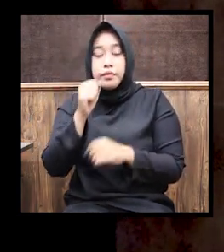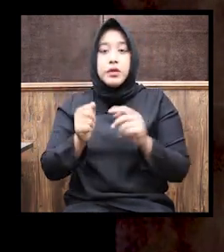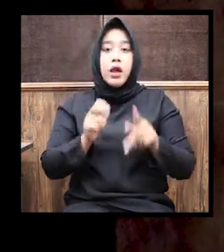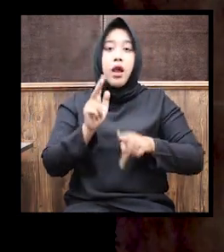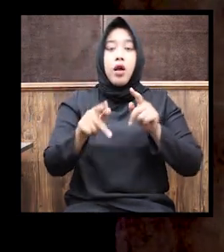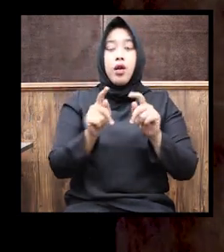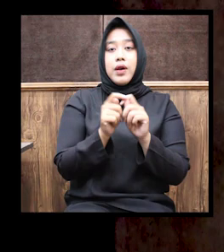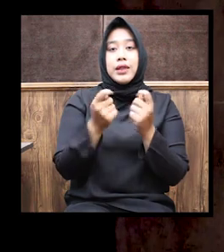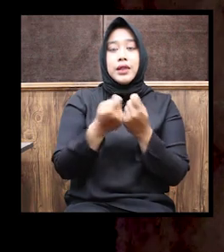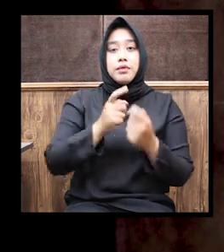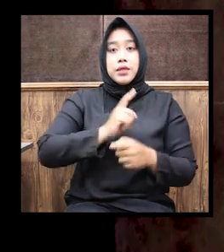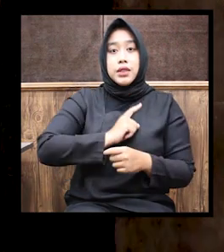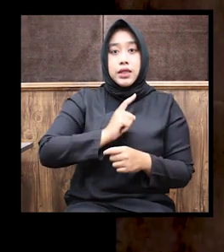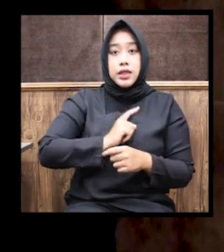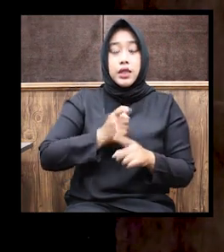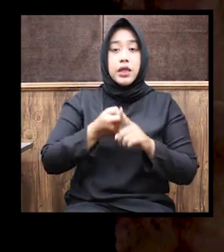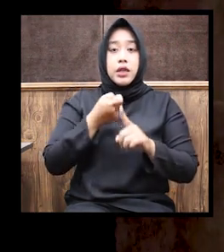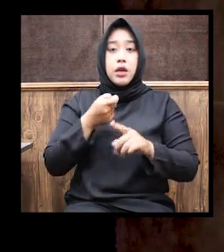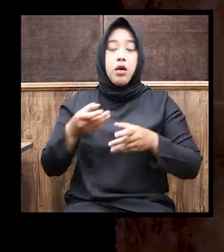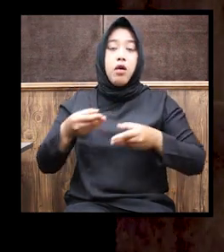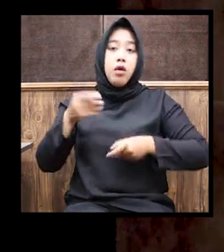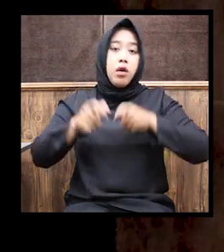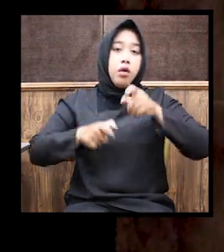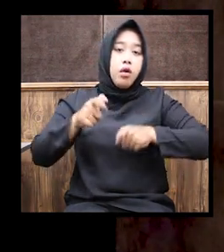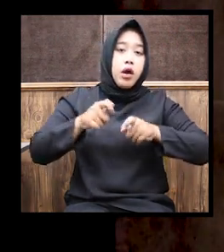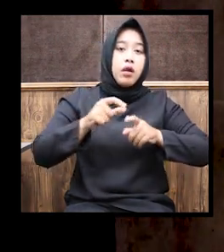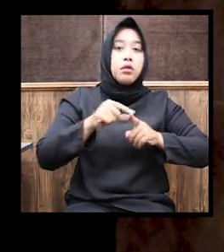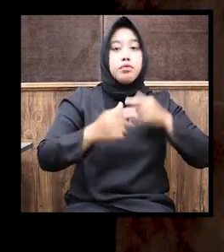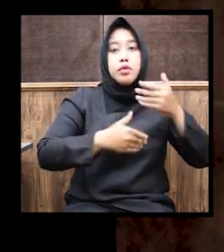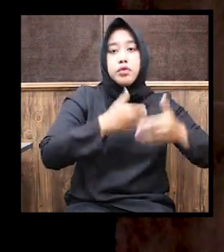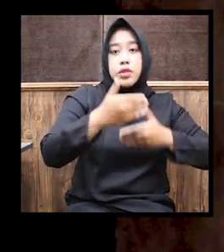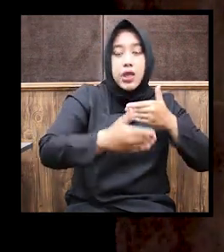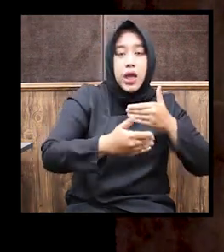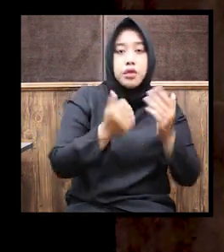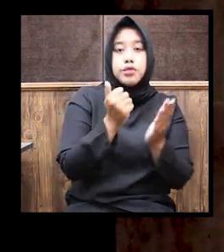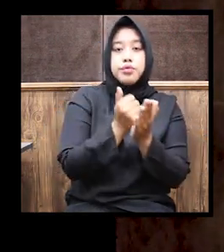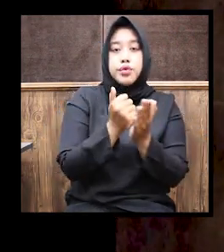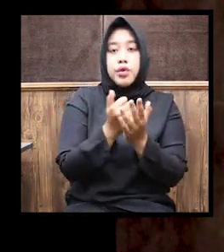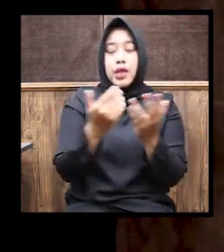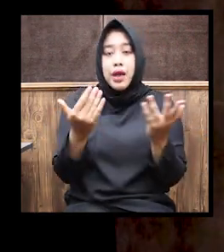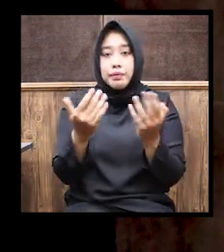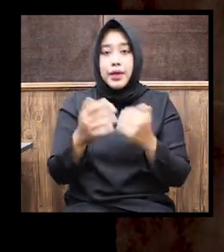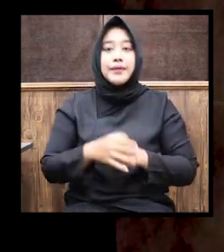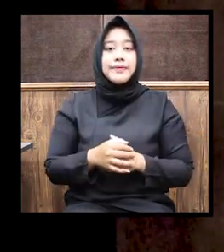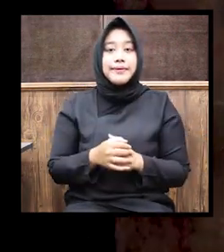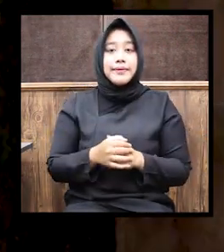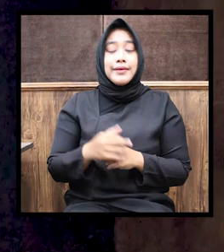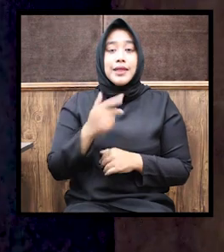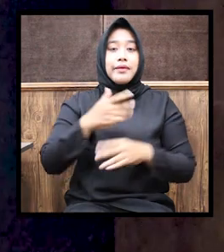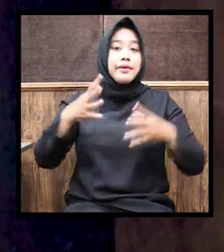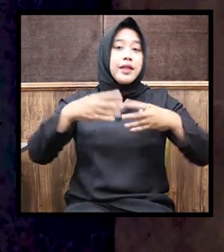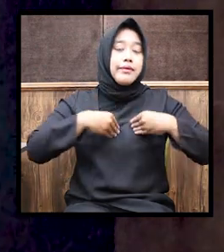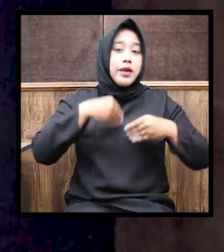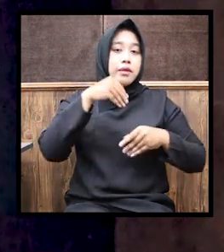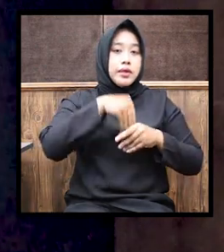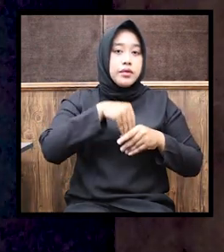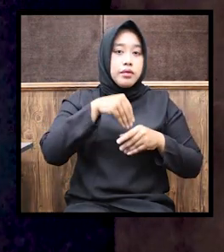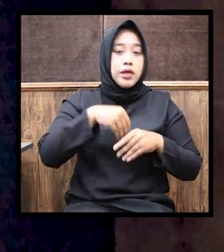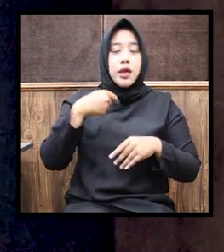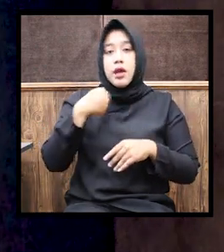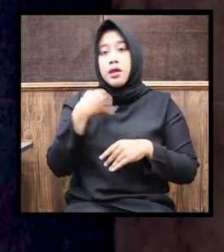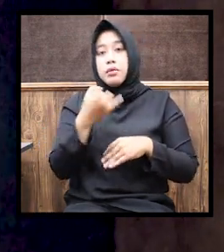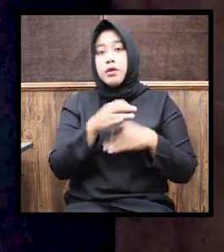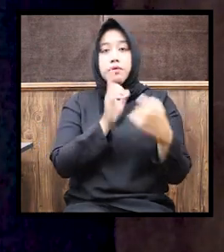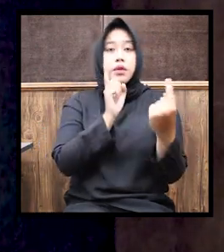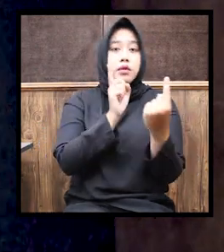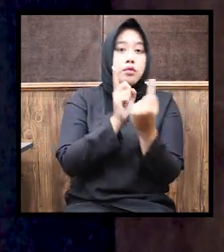sendiri kemudian dari para pemberi kerja pengusaha itu sebenarnya kami mendapat masukan di beberapa pertemuan